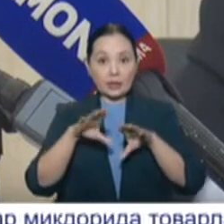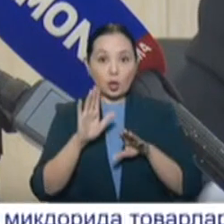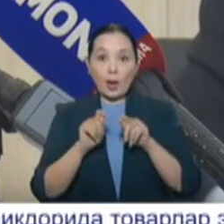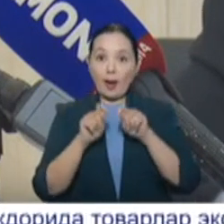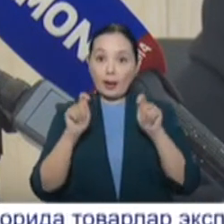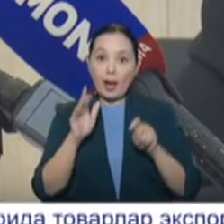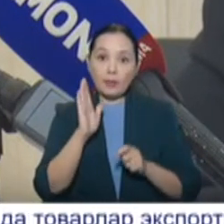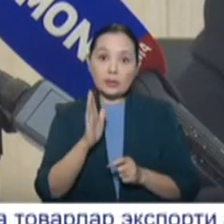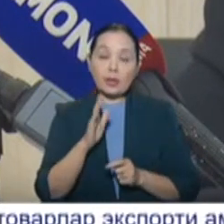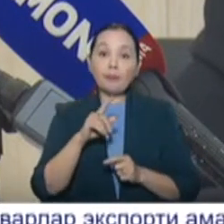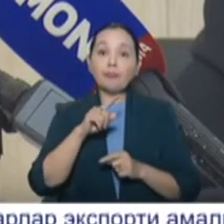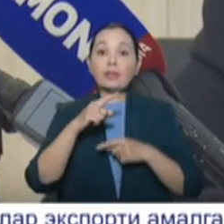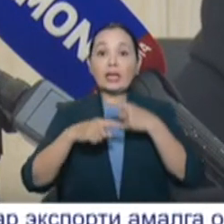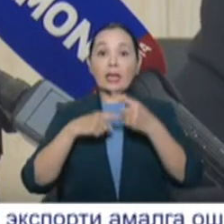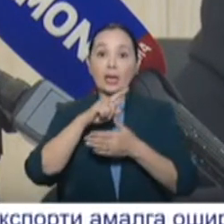Keyingi masalamiz